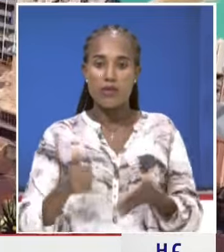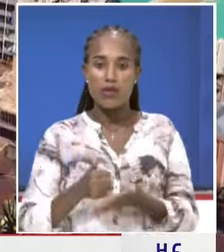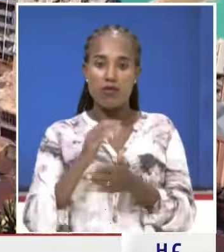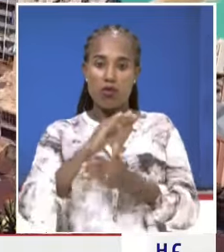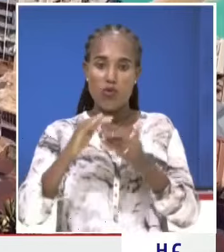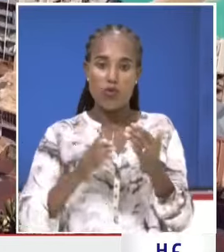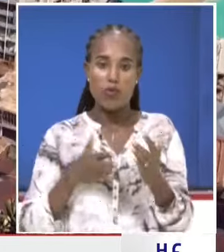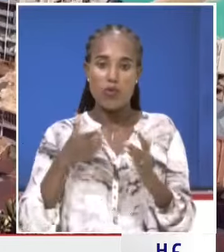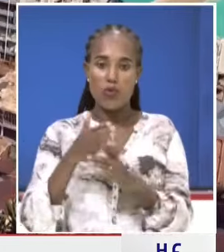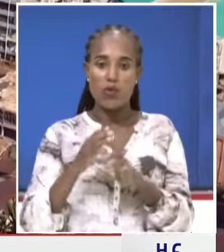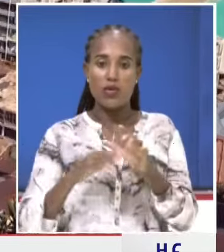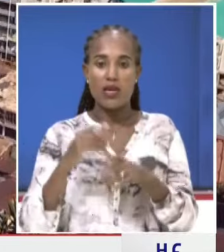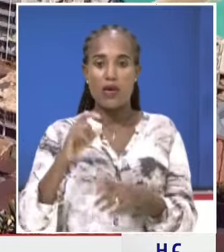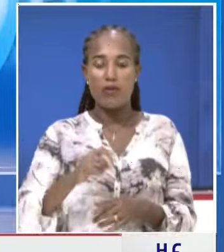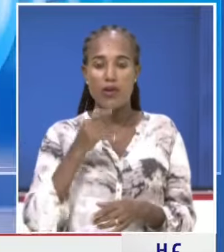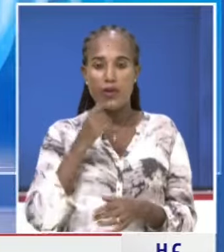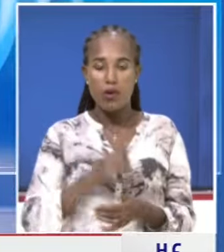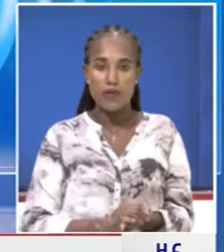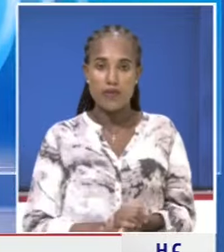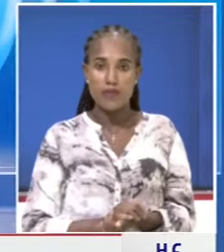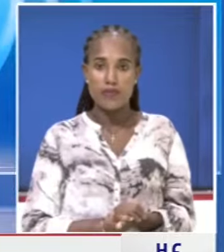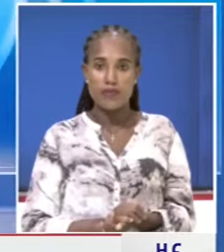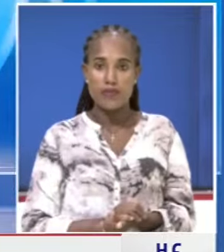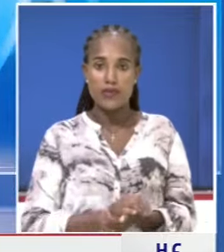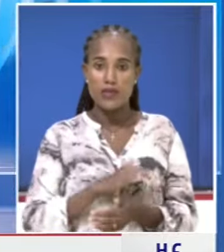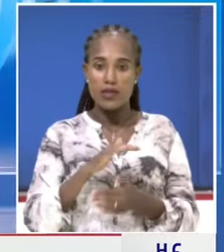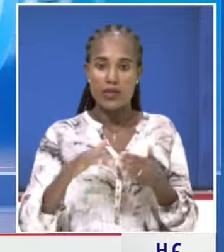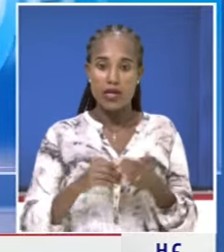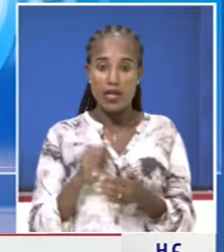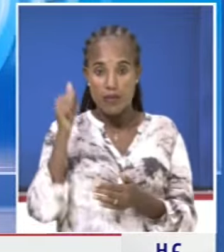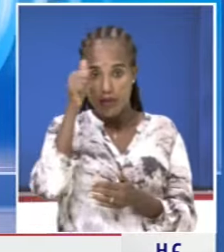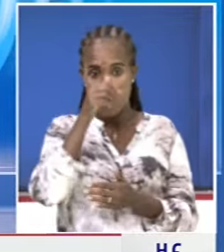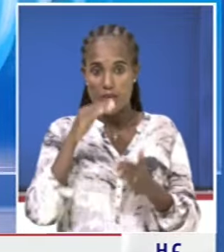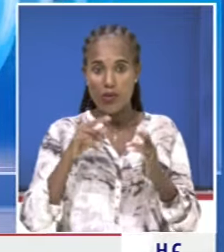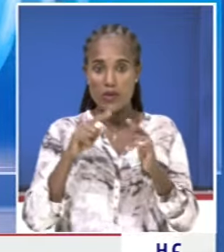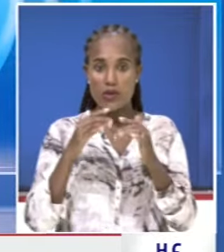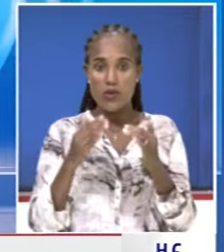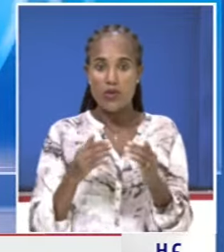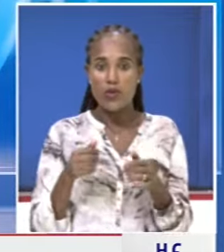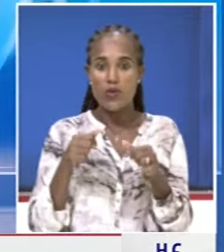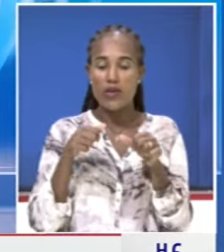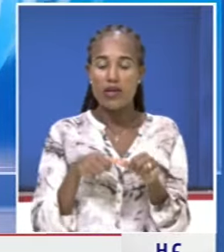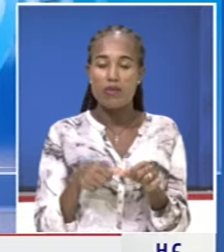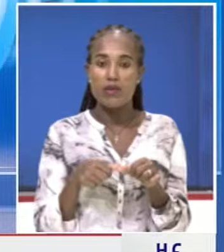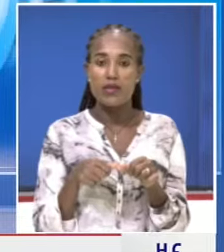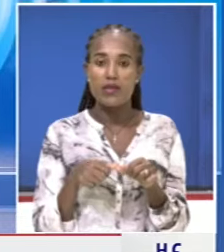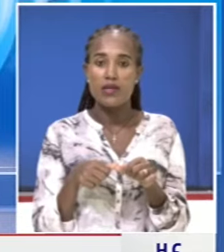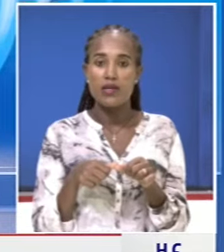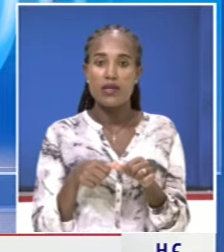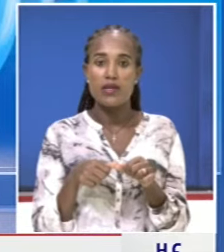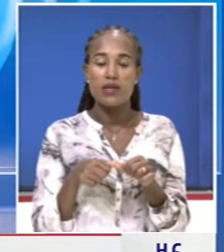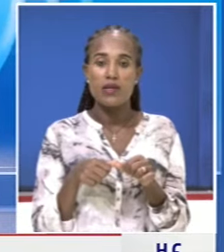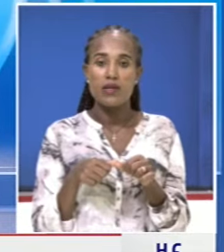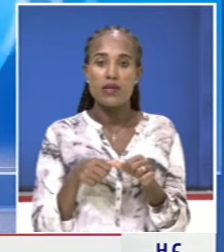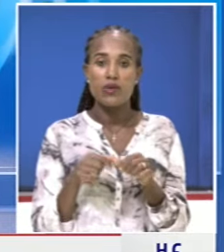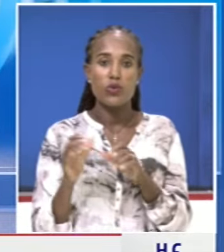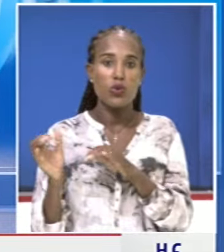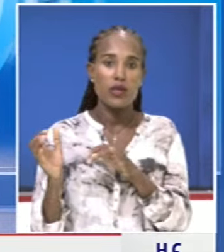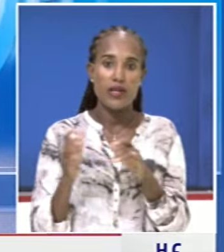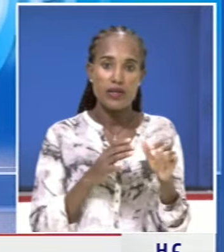ሁሉም የበኩሉን ሊወጣ ይገባል ብለዋል። በአጠቃላይ በኢትዮጵያ ውስጥ እስካሁን የቆየንበት አለመረጋጋት፣